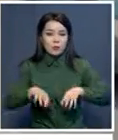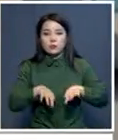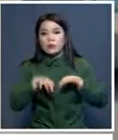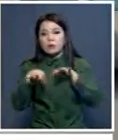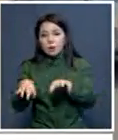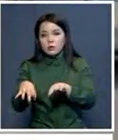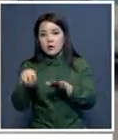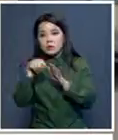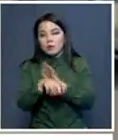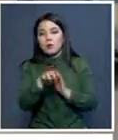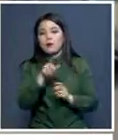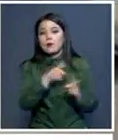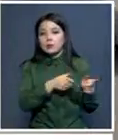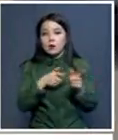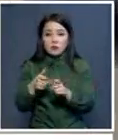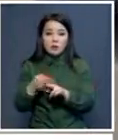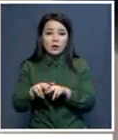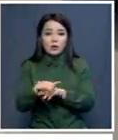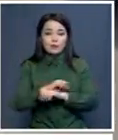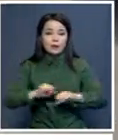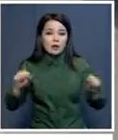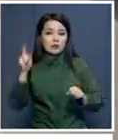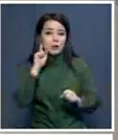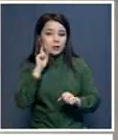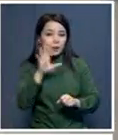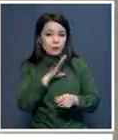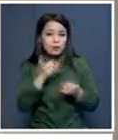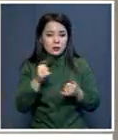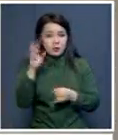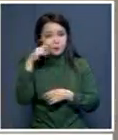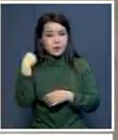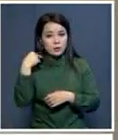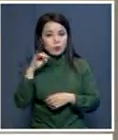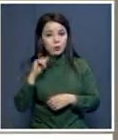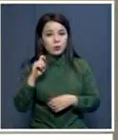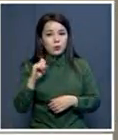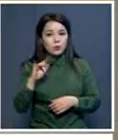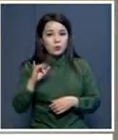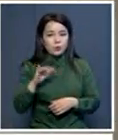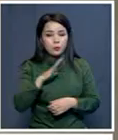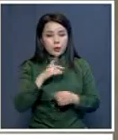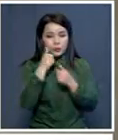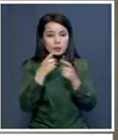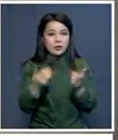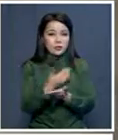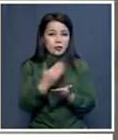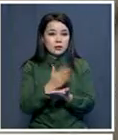басып кірген. Содан кейін атыс пен жарылыстар болды. Ел президенті Ухуру Кениятаның